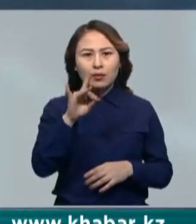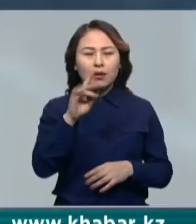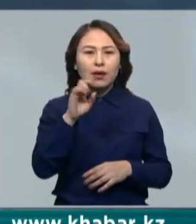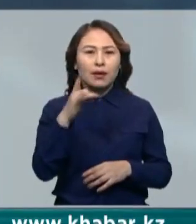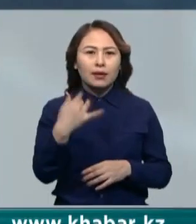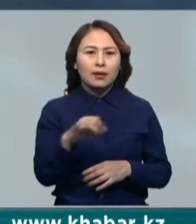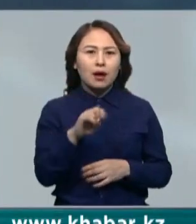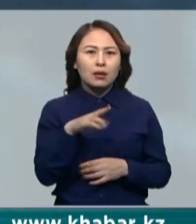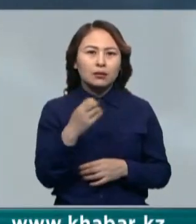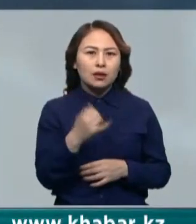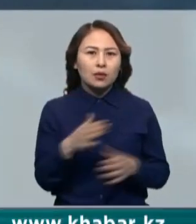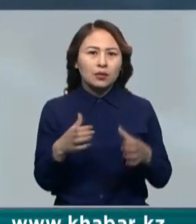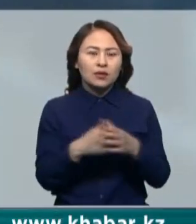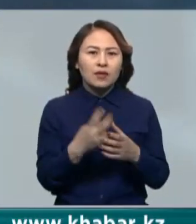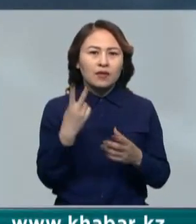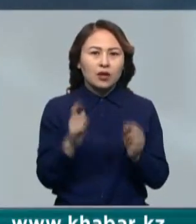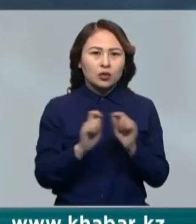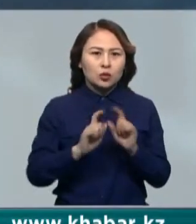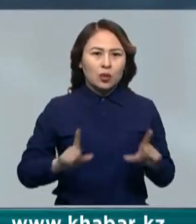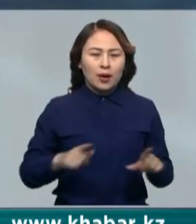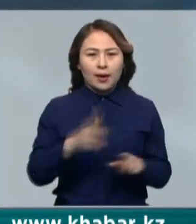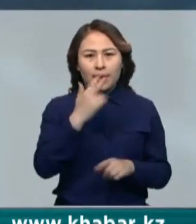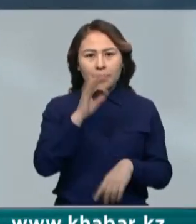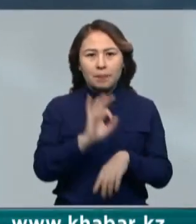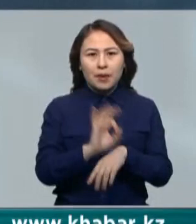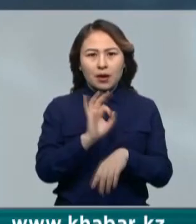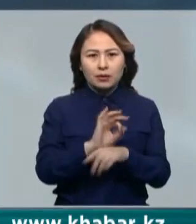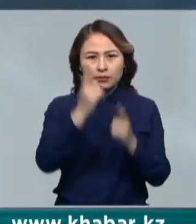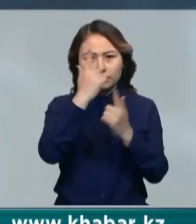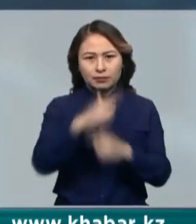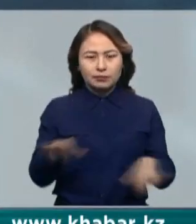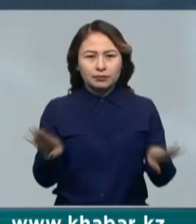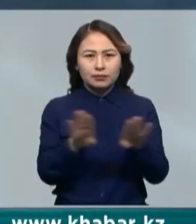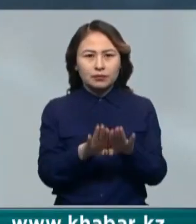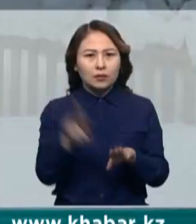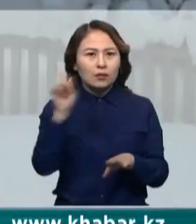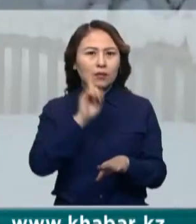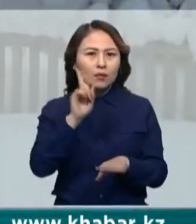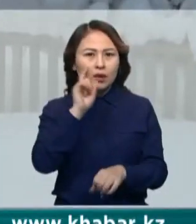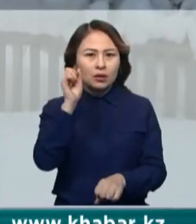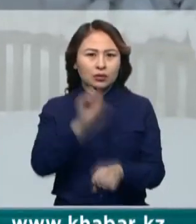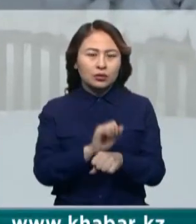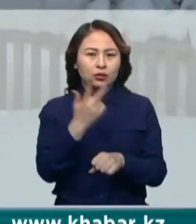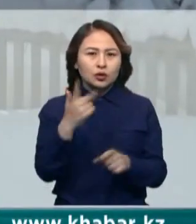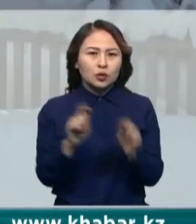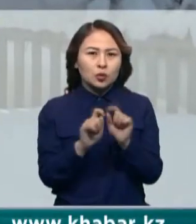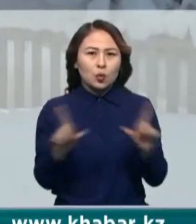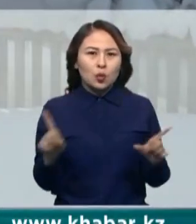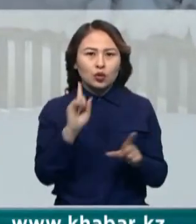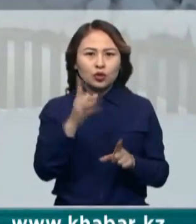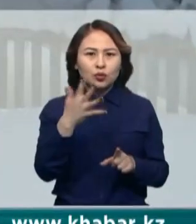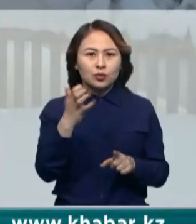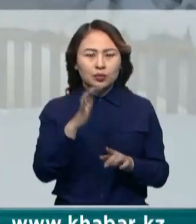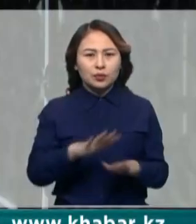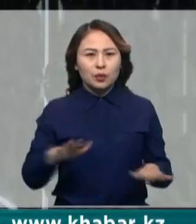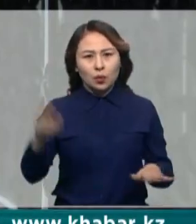бір, Алтай ауданында екі мектепте тұмауға байланысты карантин жарияланды. Ал сабақ уақытша тоқтады. Үш мектепте 1500